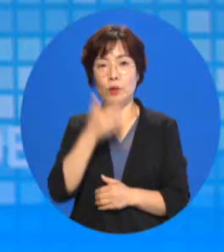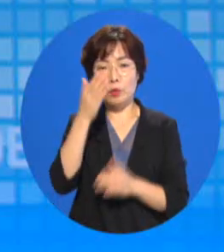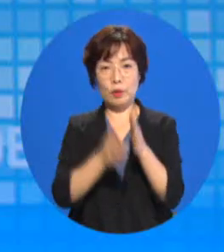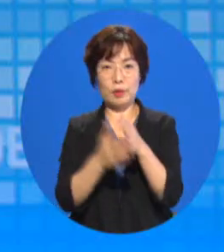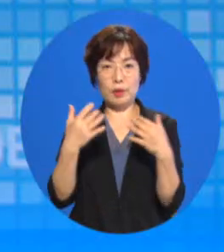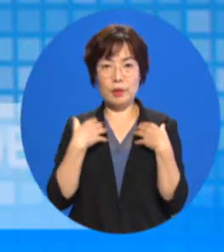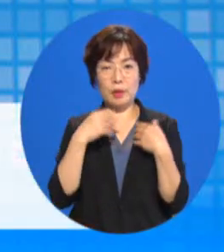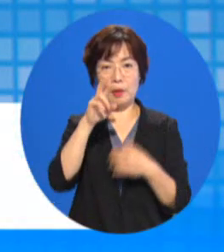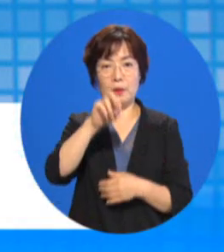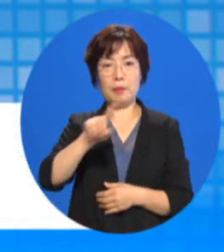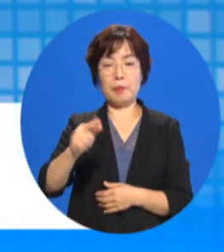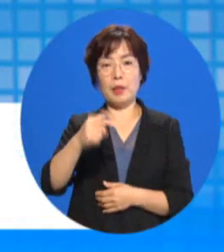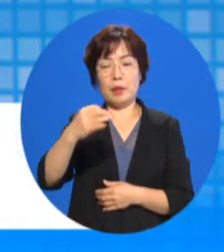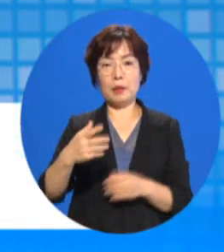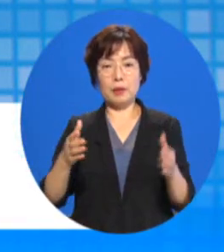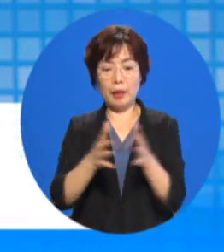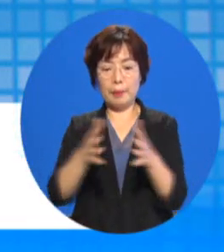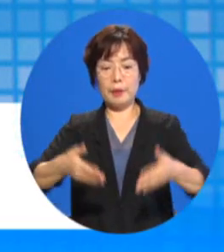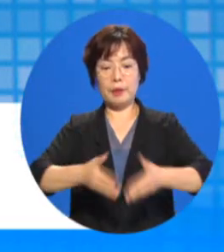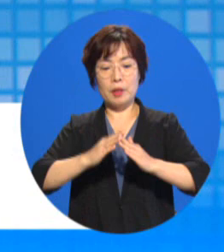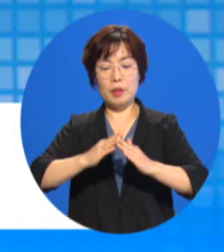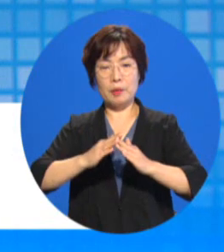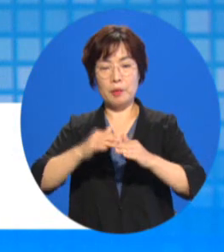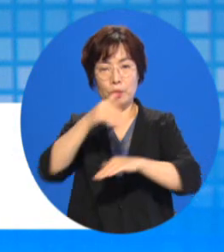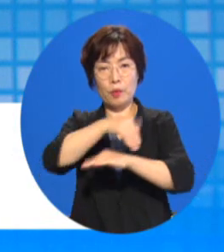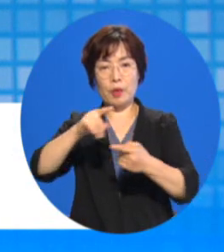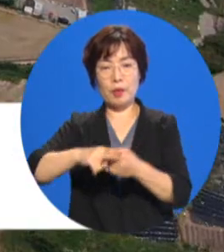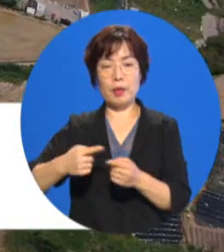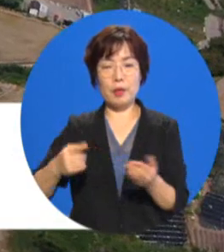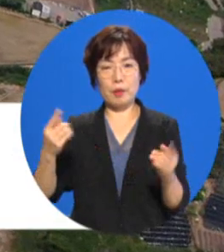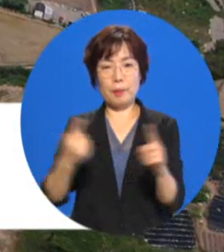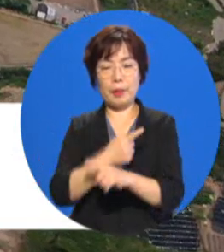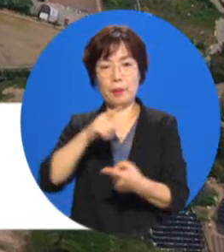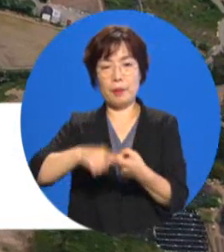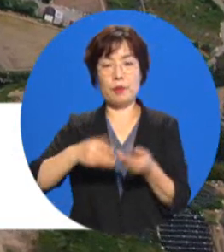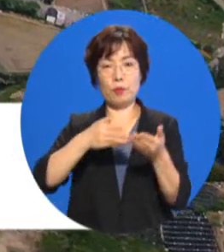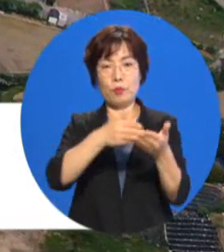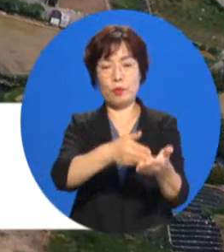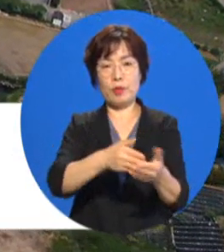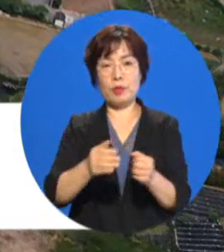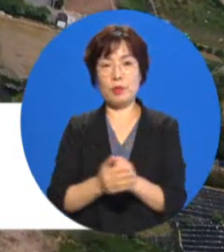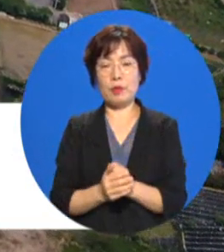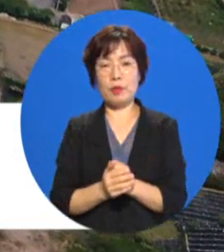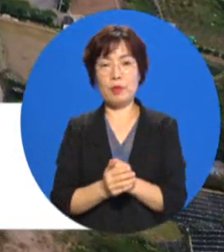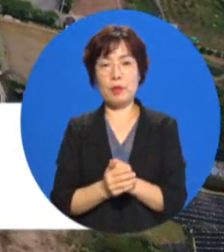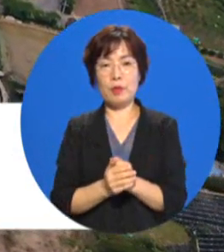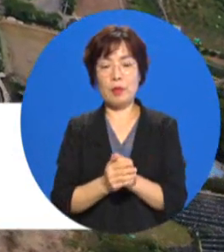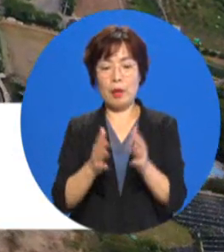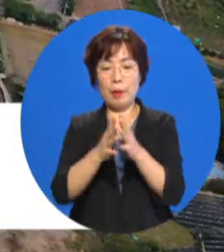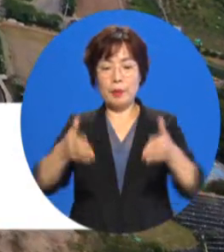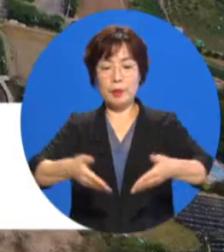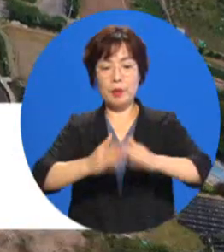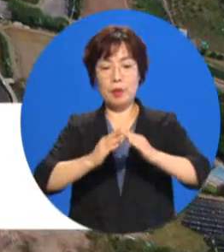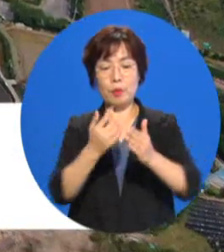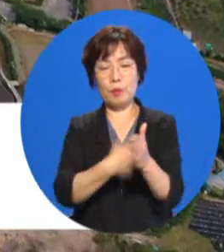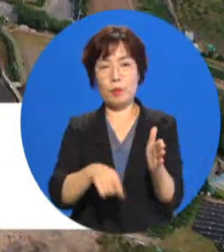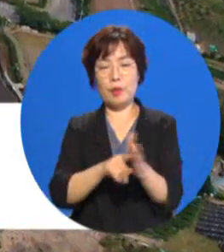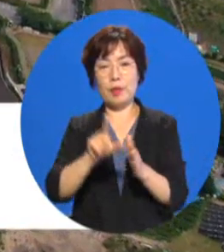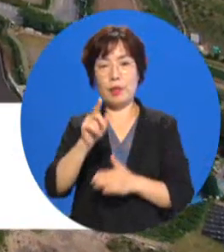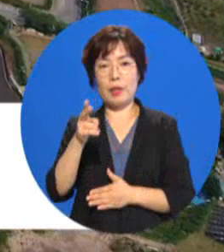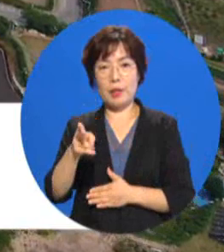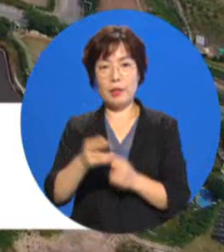여수시가 만흥지구 택지개발 계획의 변경을 추진하고 있습니다. 여수시는 최근 만흥지구 택지개발을 수행하는